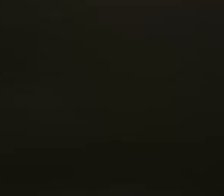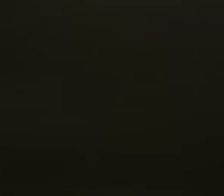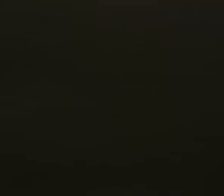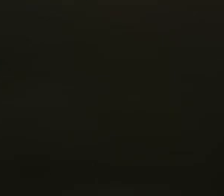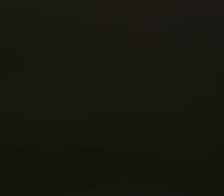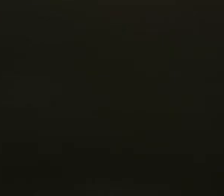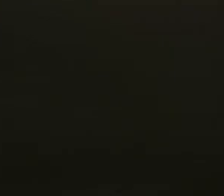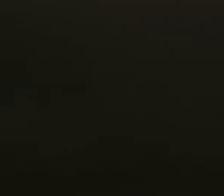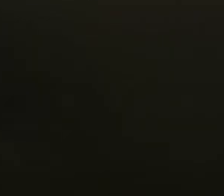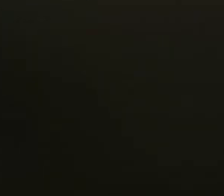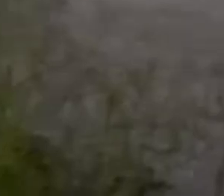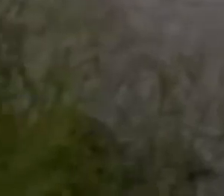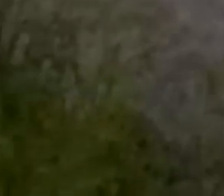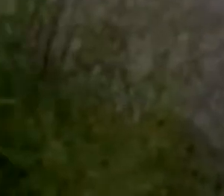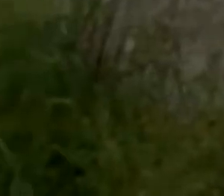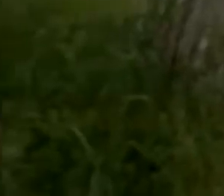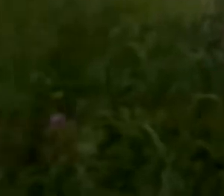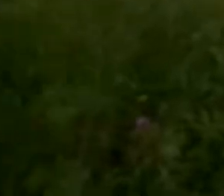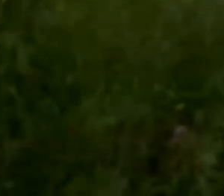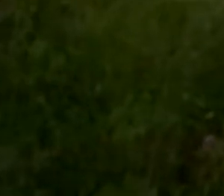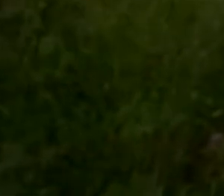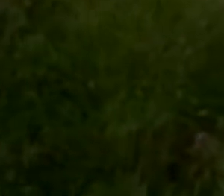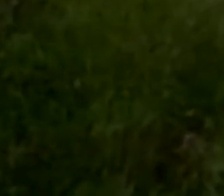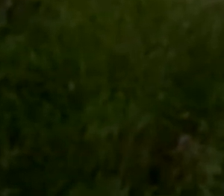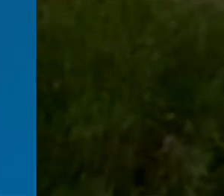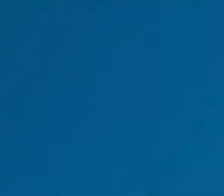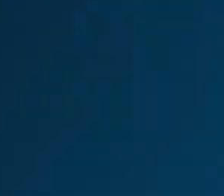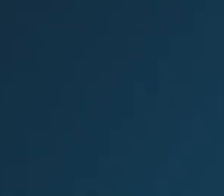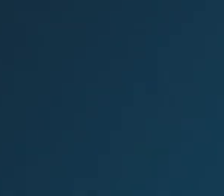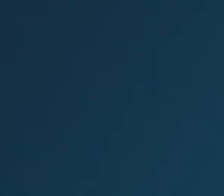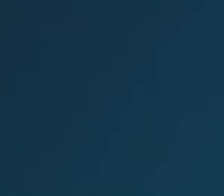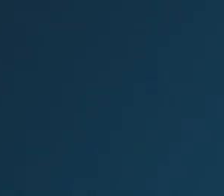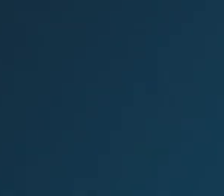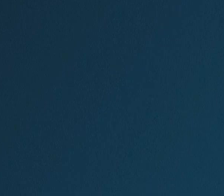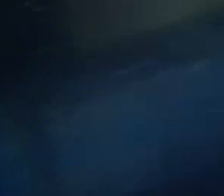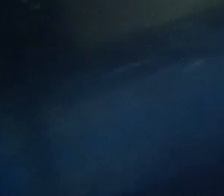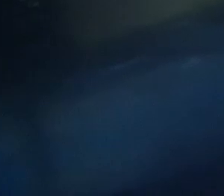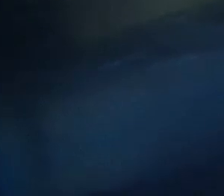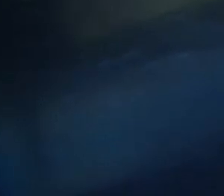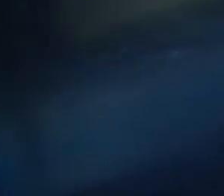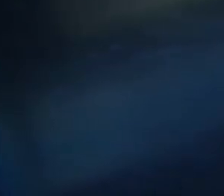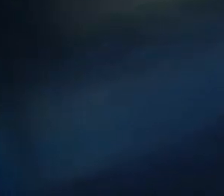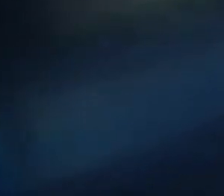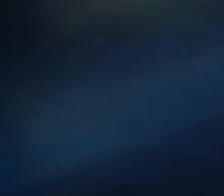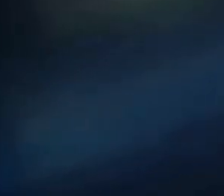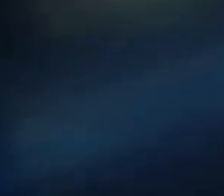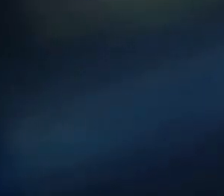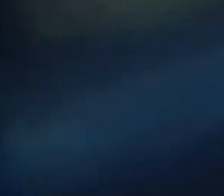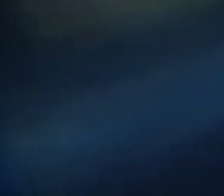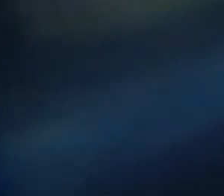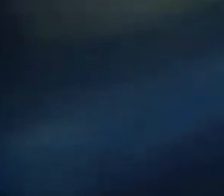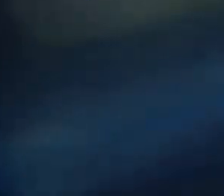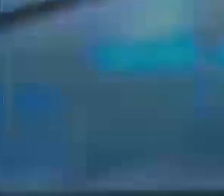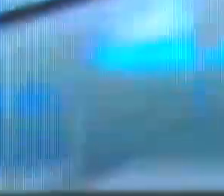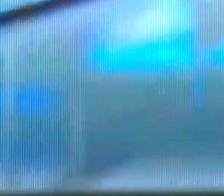שרון וקסלר עם התחזית להמשך השבוע. תורה. חדשות הערב עם דוריה